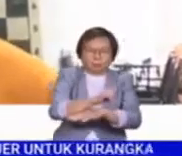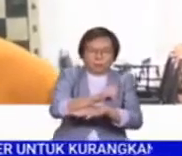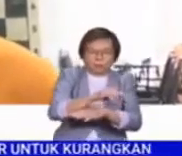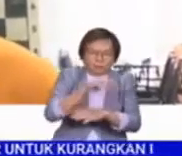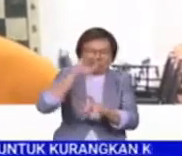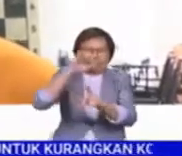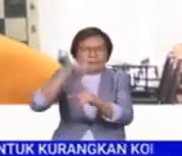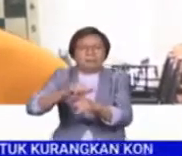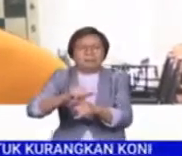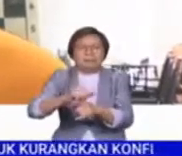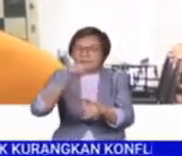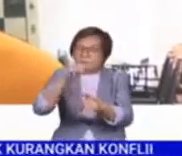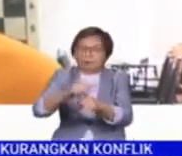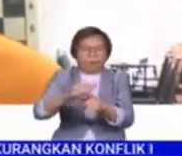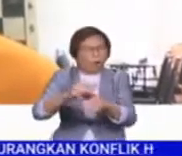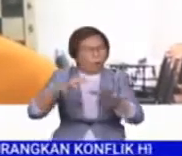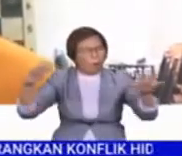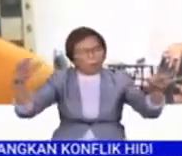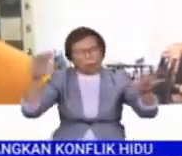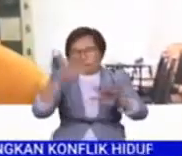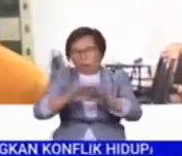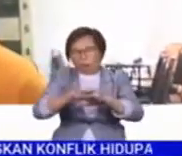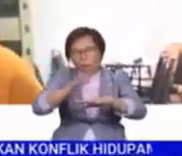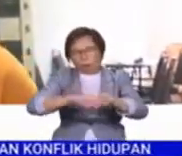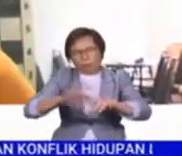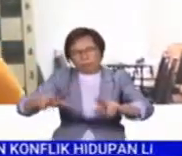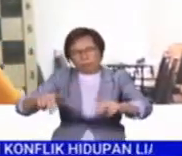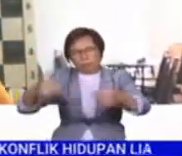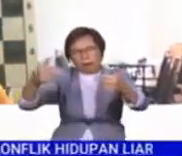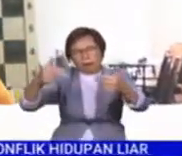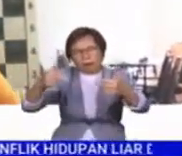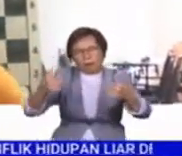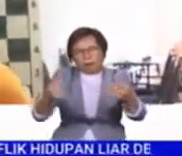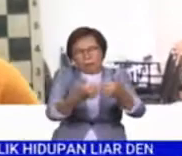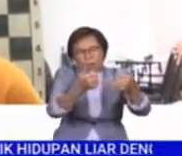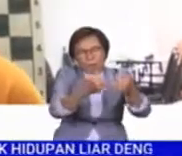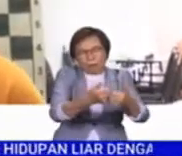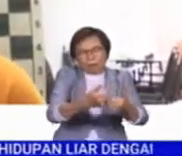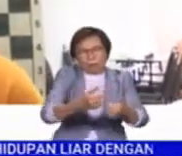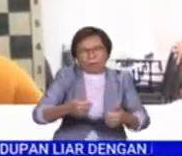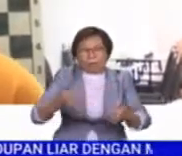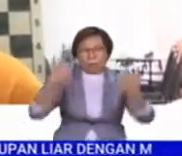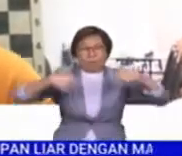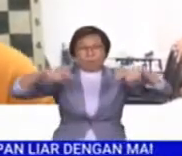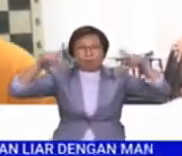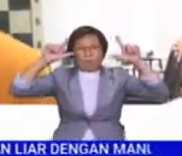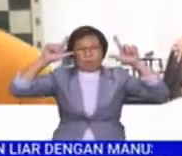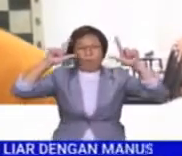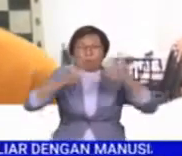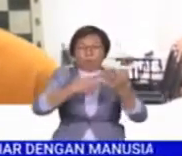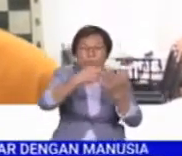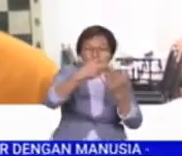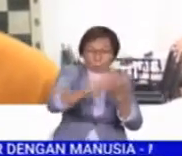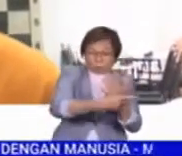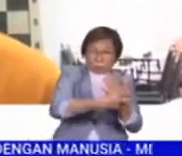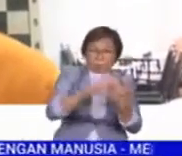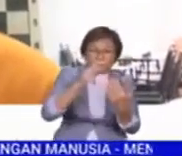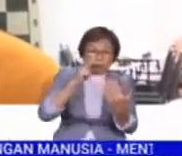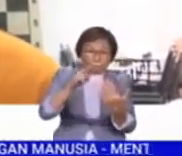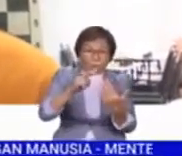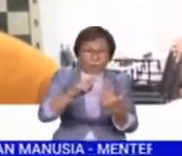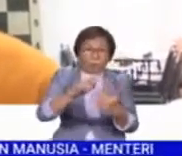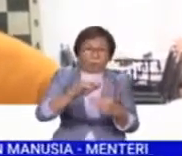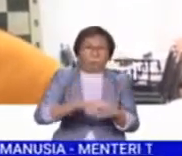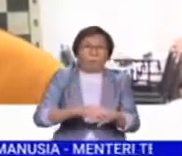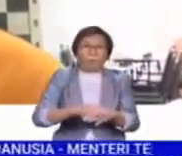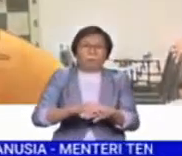for cheating is rampant in online tournaments. Jadi for high prestige events, they are still looking at playing over